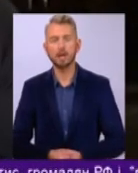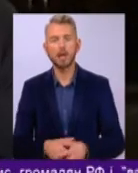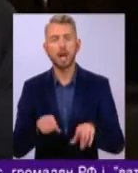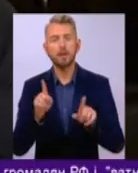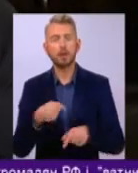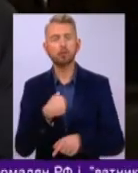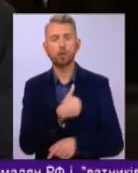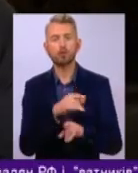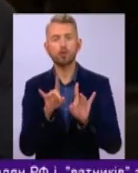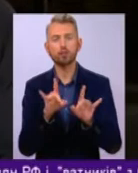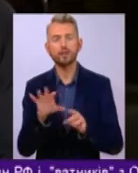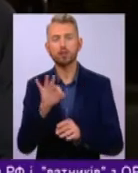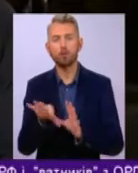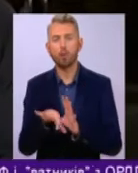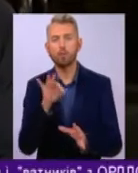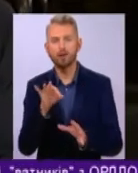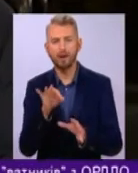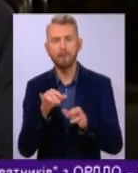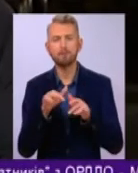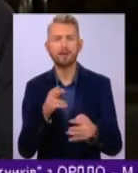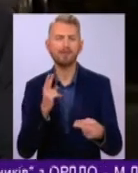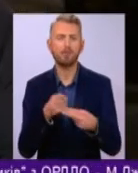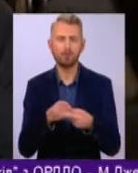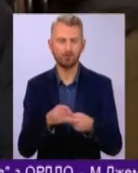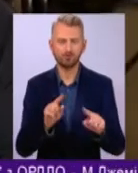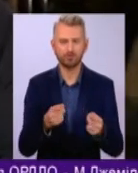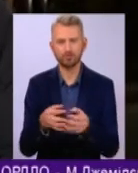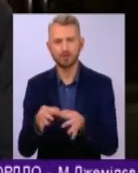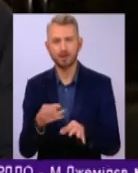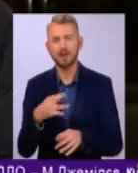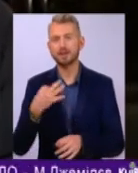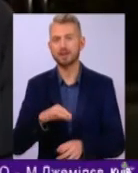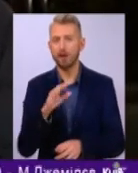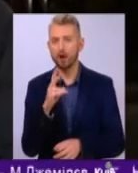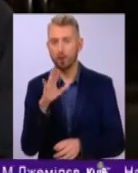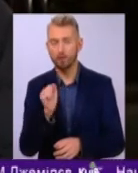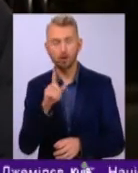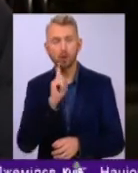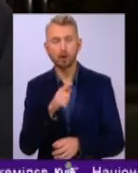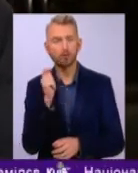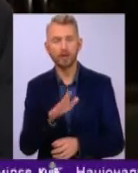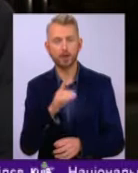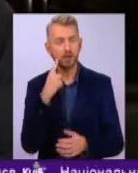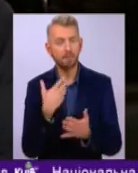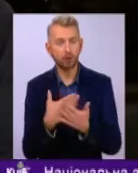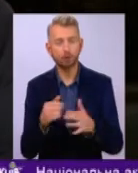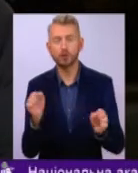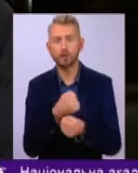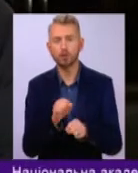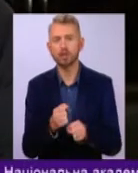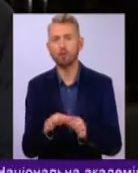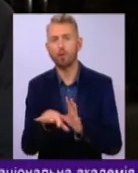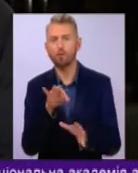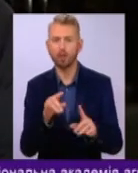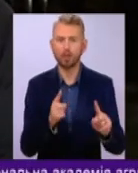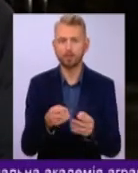Також я хотів би розповісти щодо обрання міри запобіжного заходу для сина Арсена Авакова. Відповідно, доки йому не вручать підозру, неможливо обрати міру